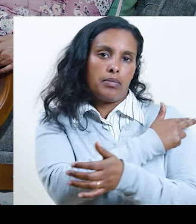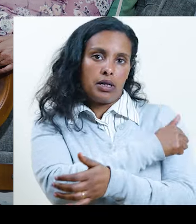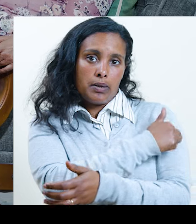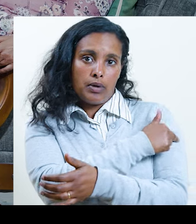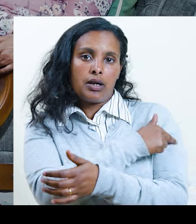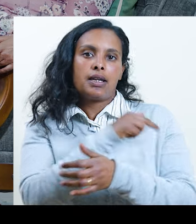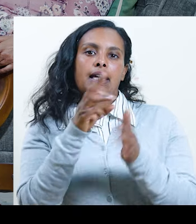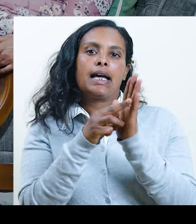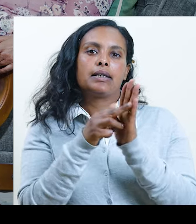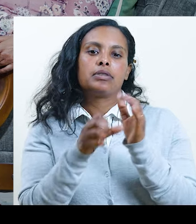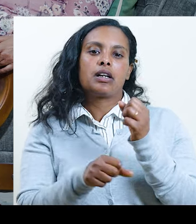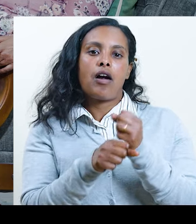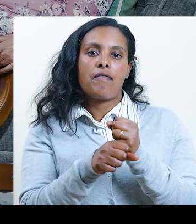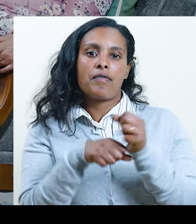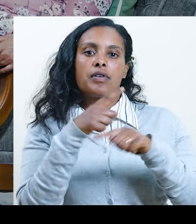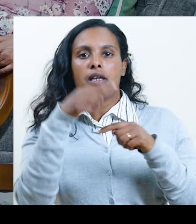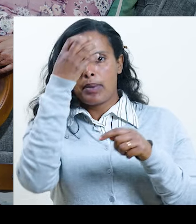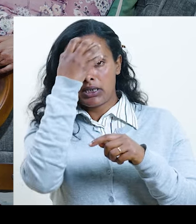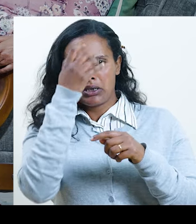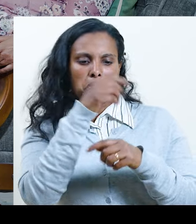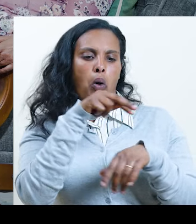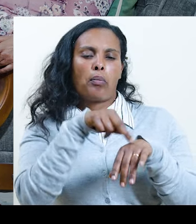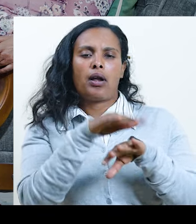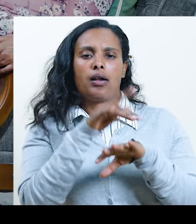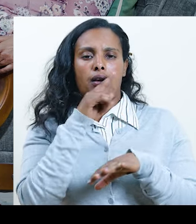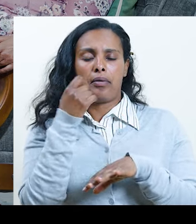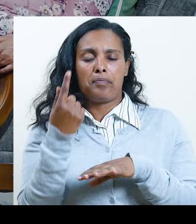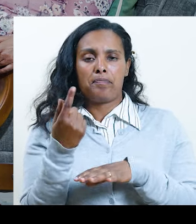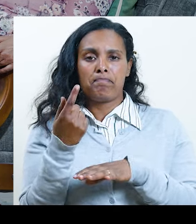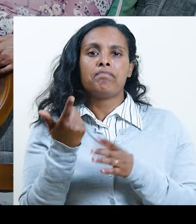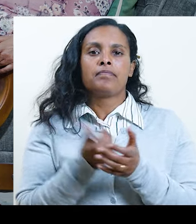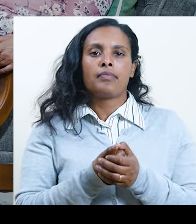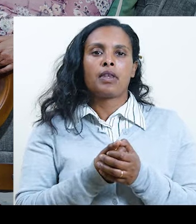የሕክምናም የሕግም ድጋፍ ለማግኘት በምትሄጂበት የነበረው የመንግስትም ተቋማት ላይ